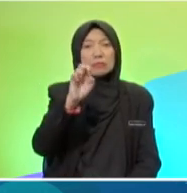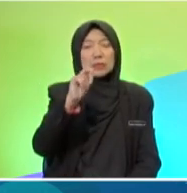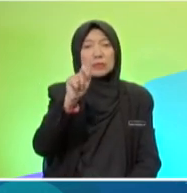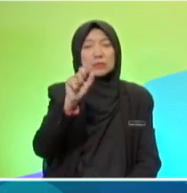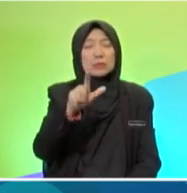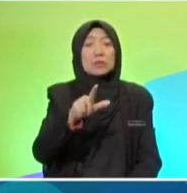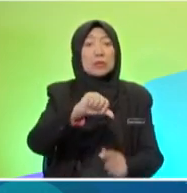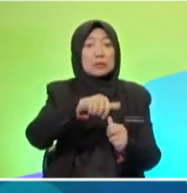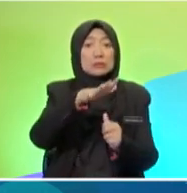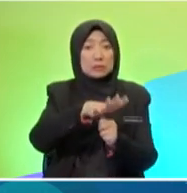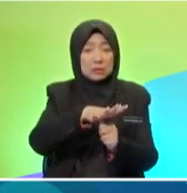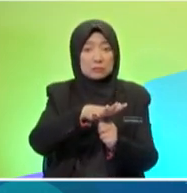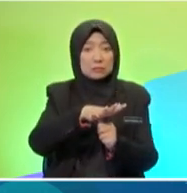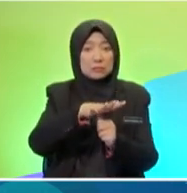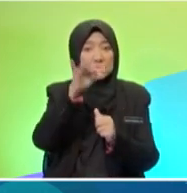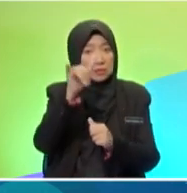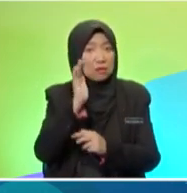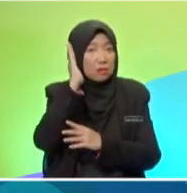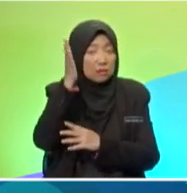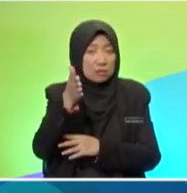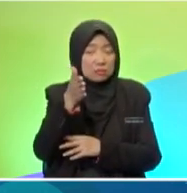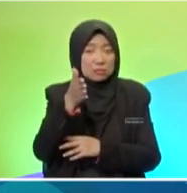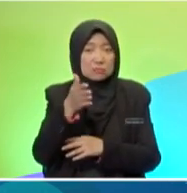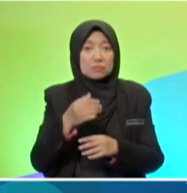yang akan di alam